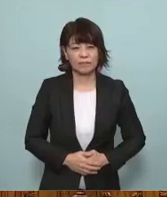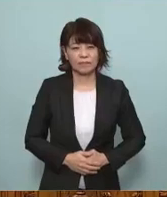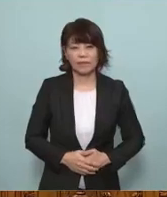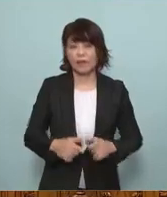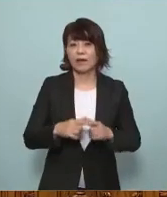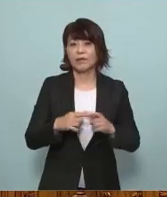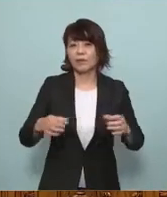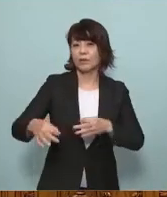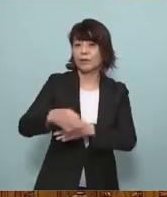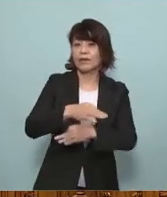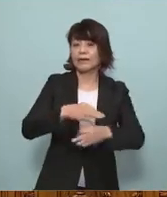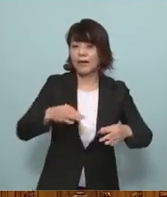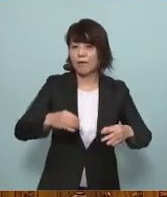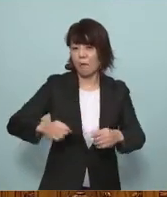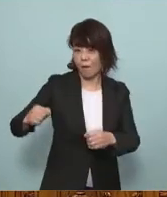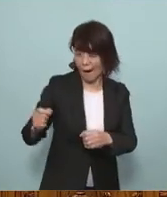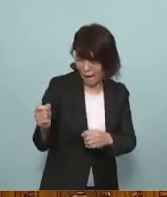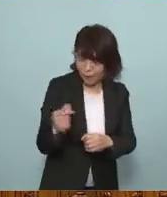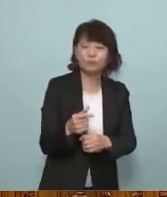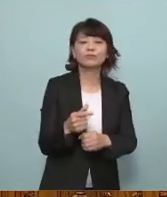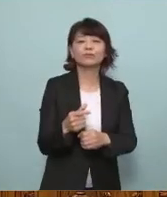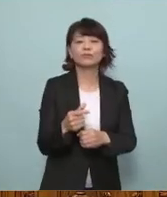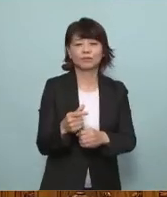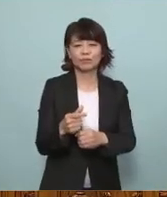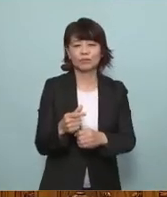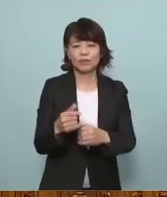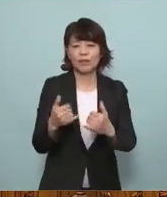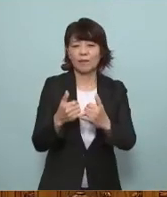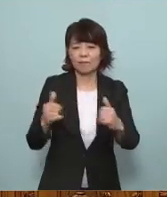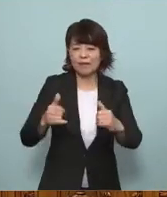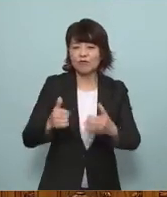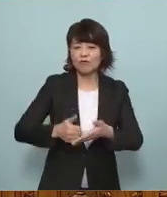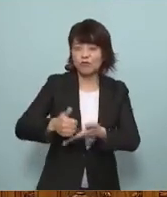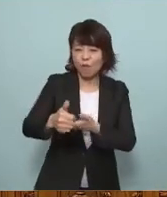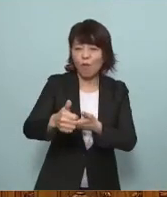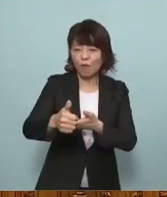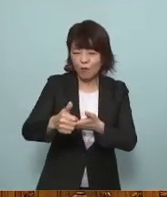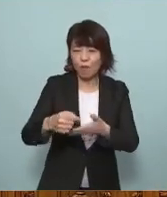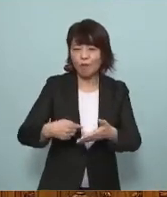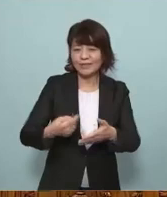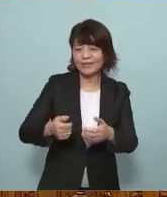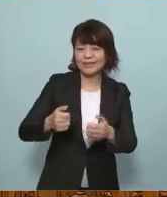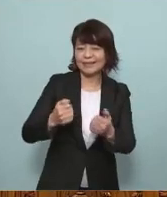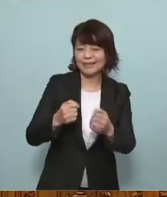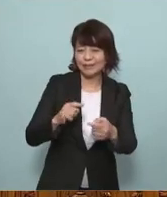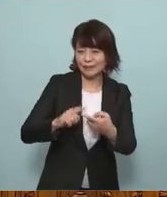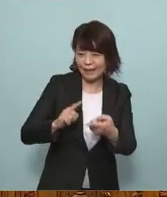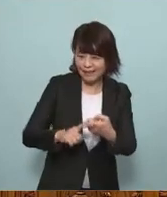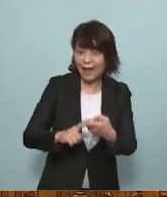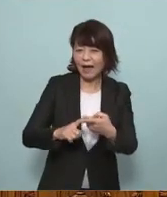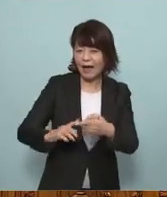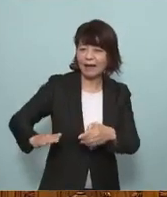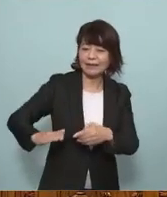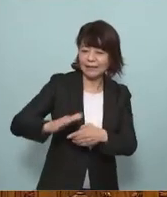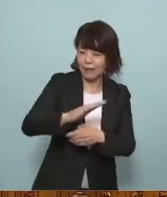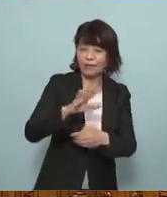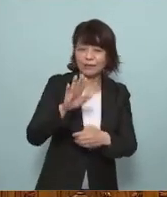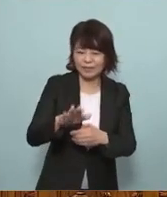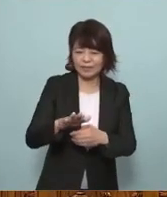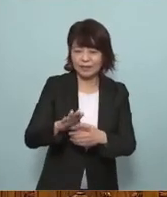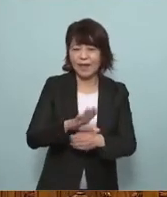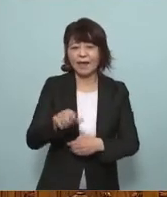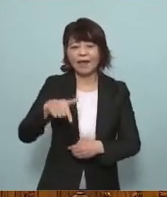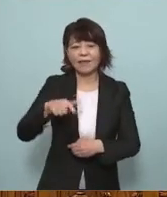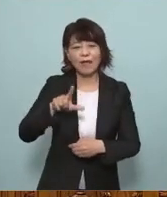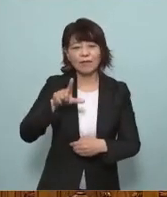我が国経済を一日も早く民需主導の自律的な成長軌道に乗せ、デフレ脱却、経済再生